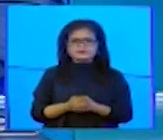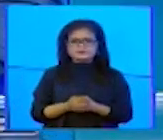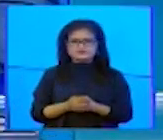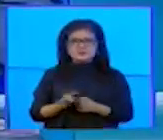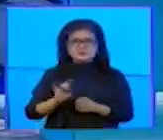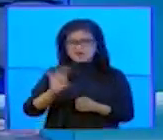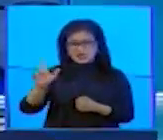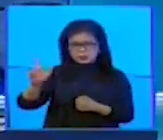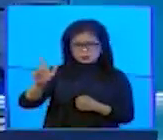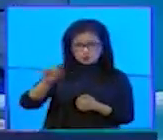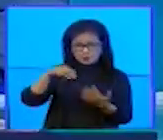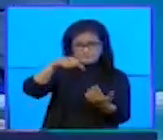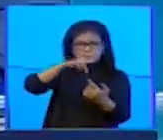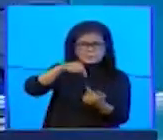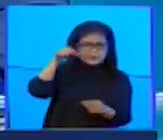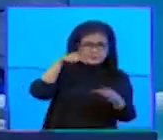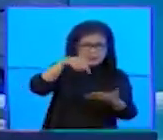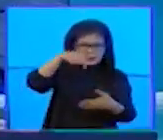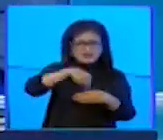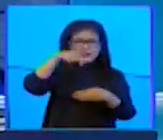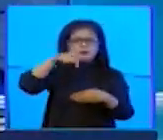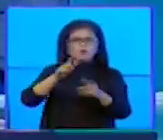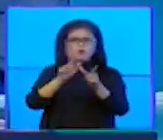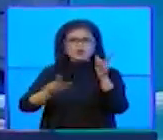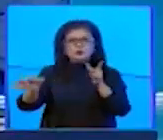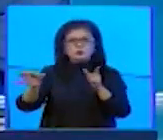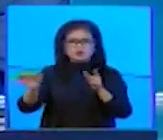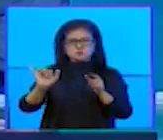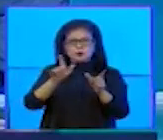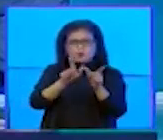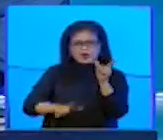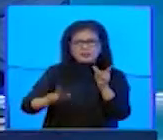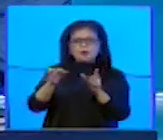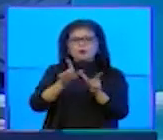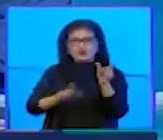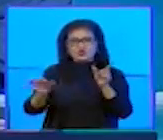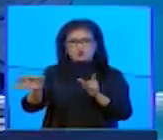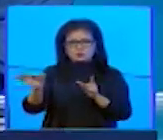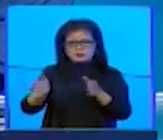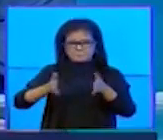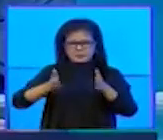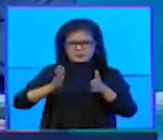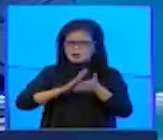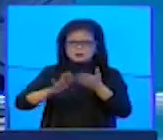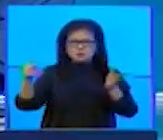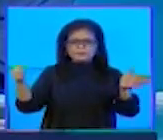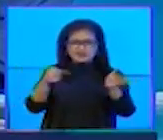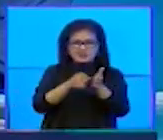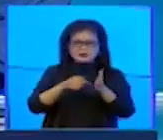Sementara itu pemilihan wali kota dan wakil wali kota Medan berlangsung pada pilkada serentak di hari ini. Dan pemirsa,